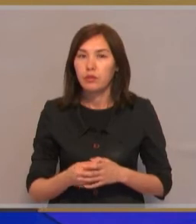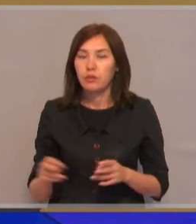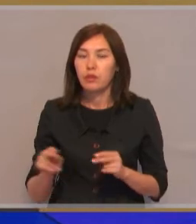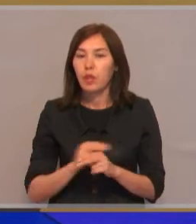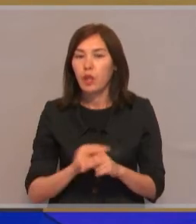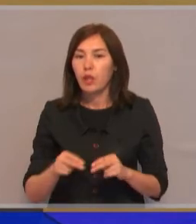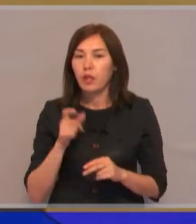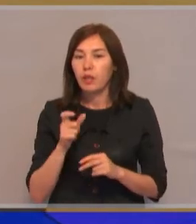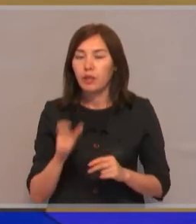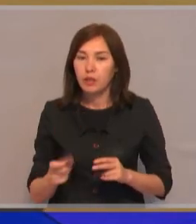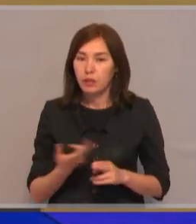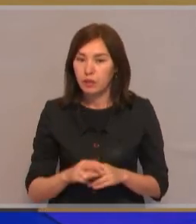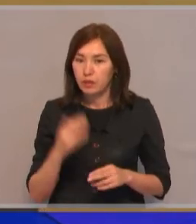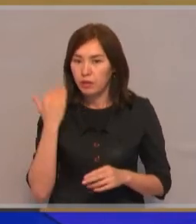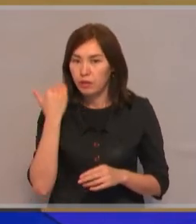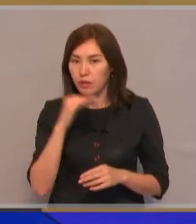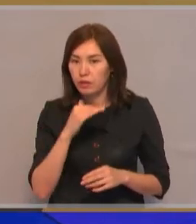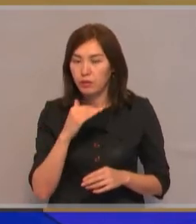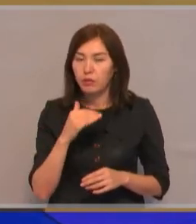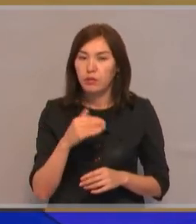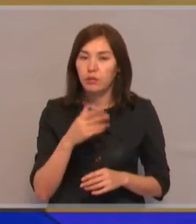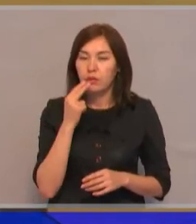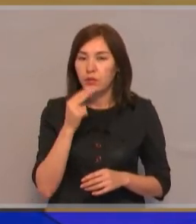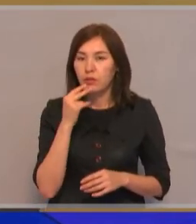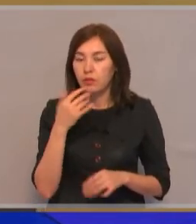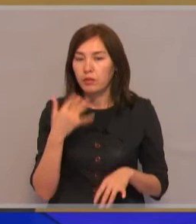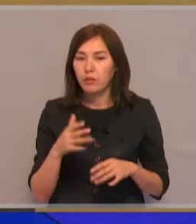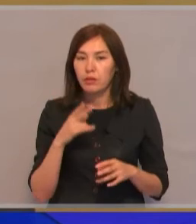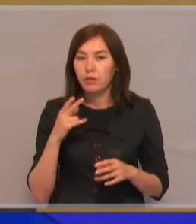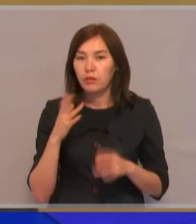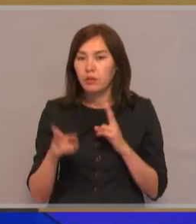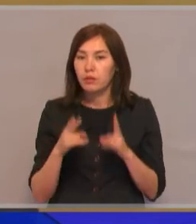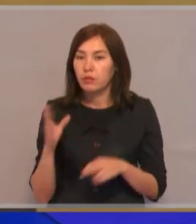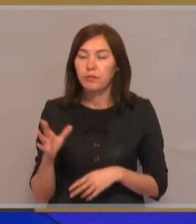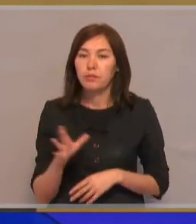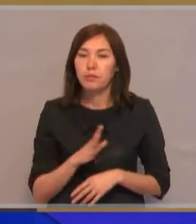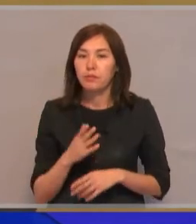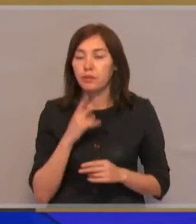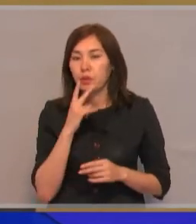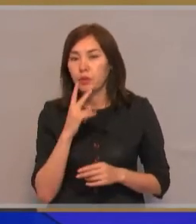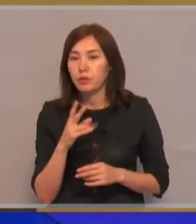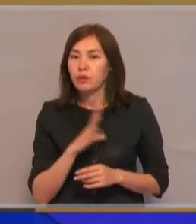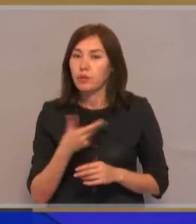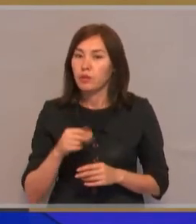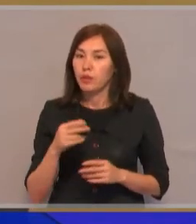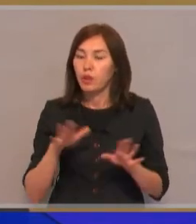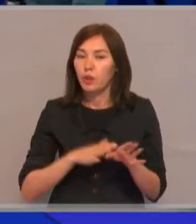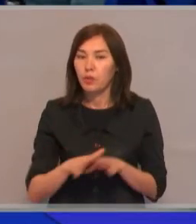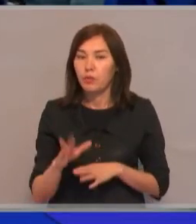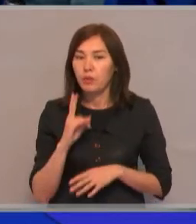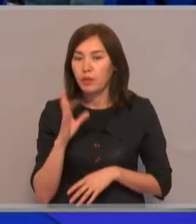ауруханада жатқан пациент осындай сапасына, тамақтың сапасына қарай шағымданды, біз барып көріп, десетіне орын алды